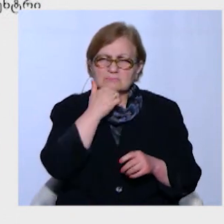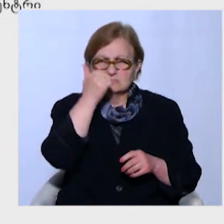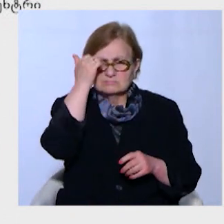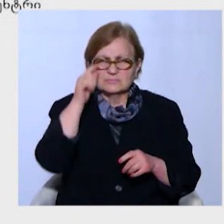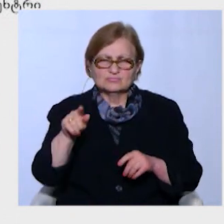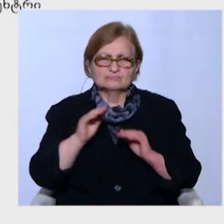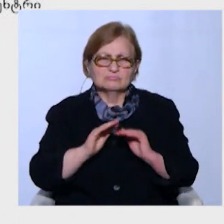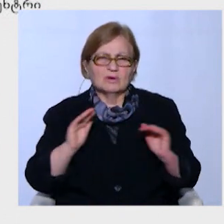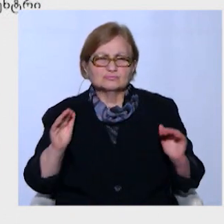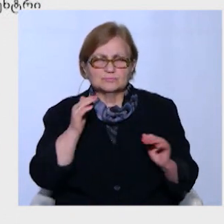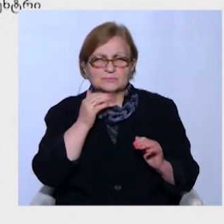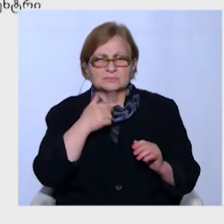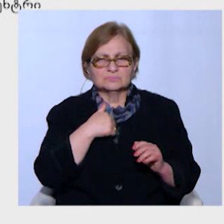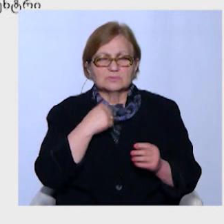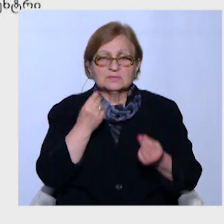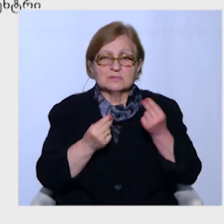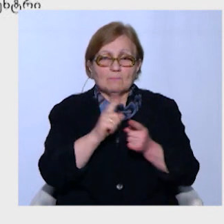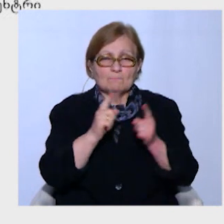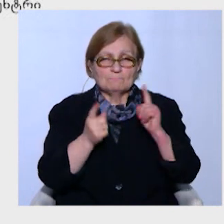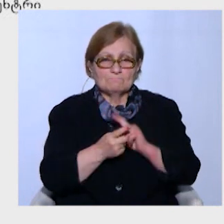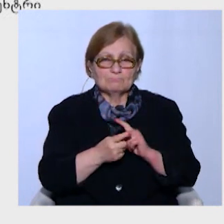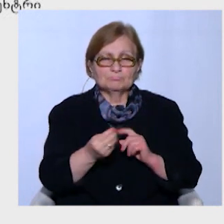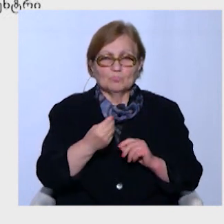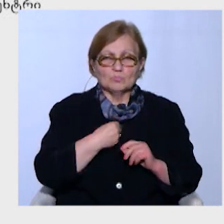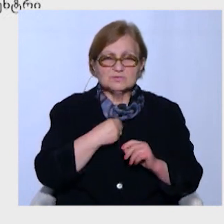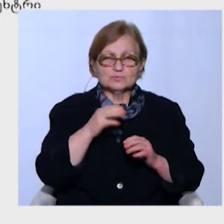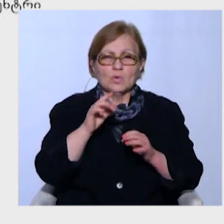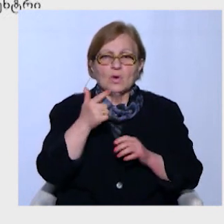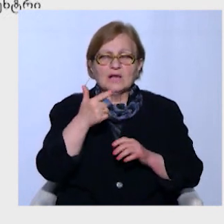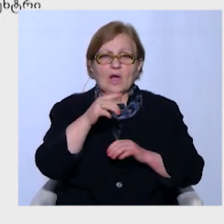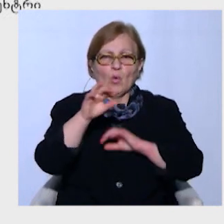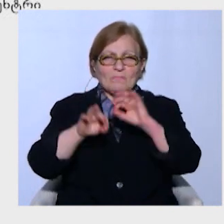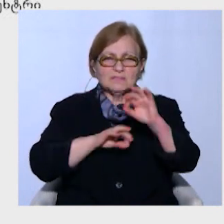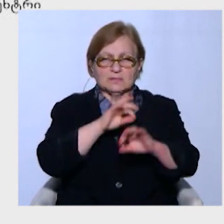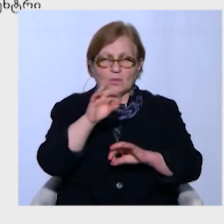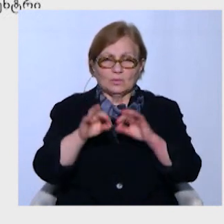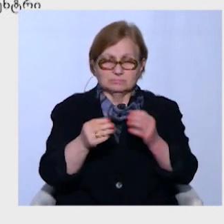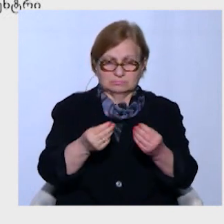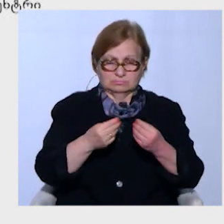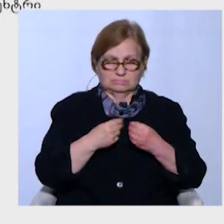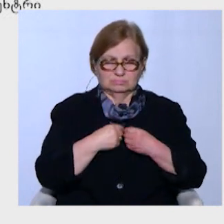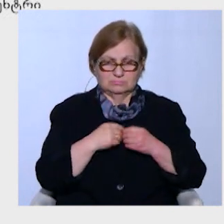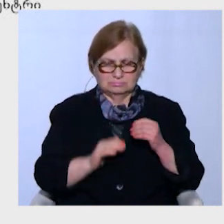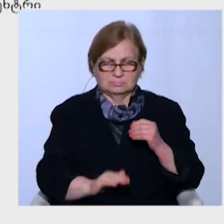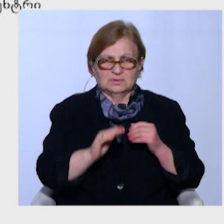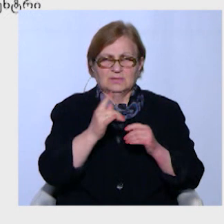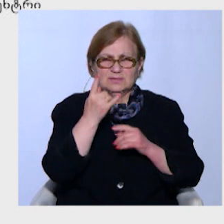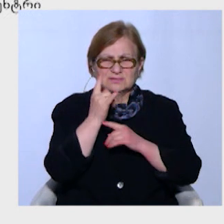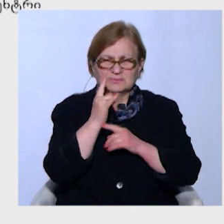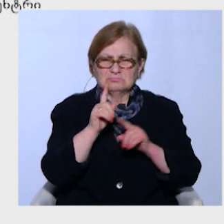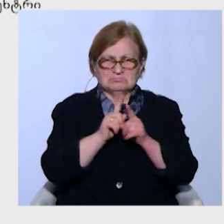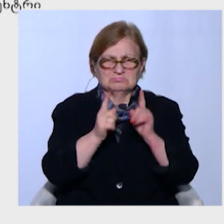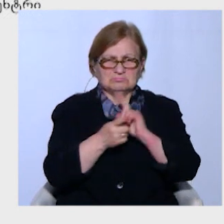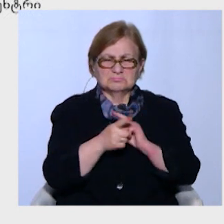რომ ბავშვობაში სათამაშოების ნაცვლად გეომეტრიული ფიგურებით ვთამაშობდი, ანუ სტანდარტული თოჯინების ნაცვლად